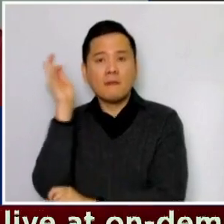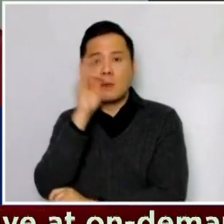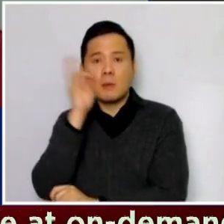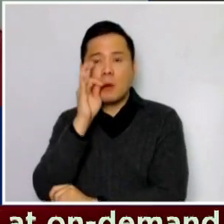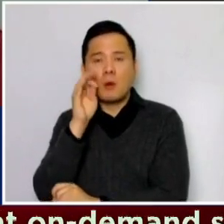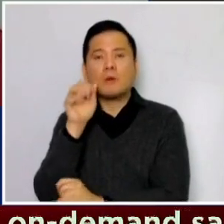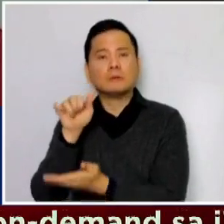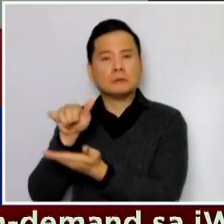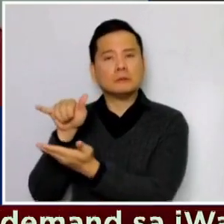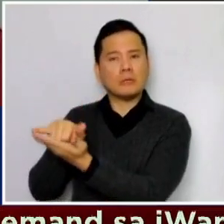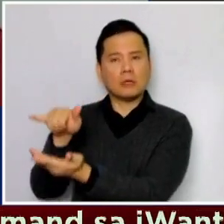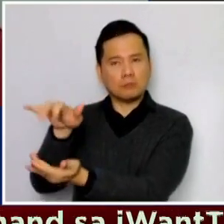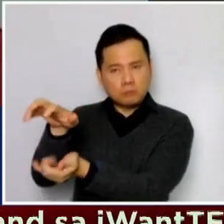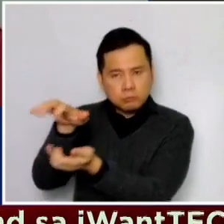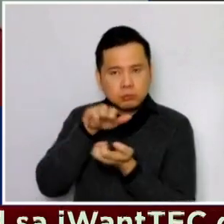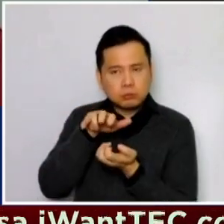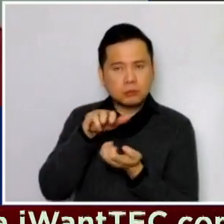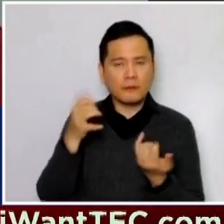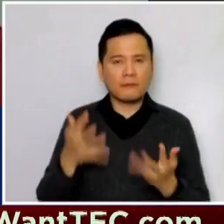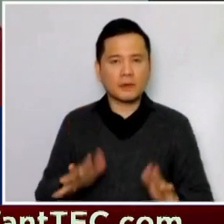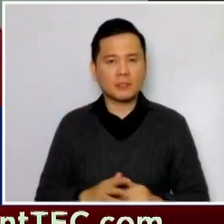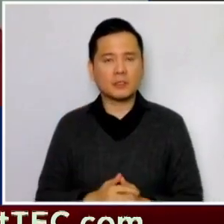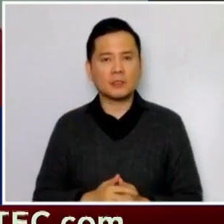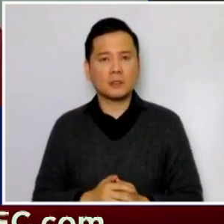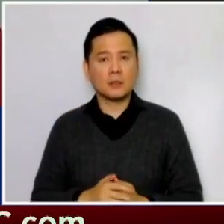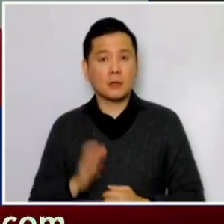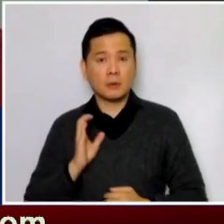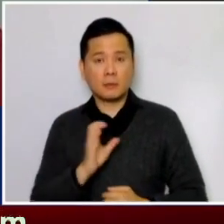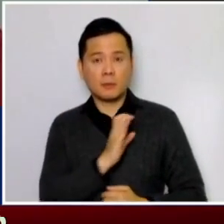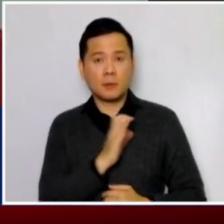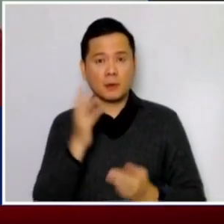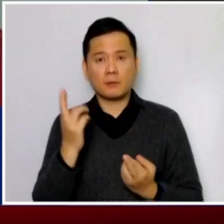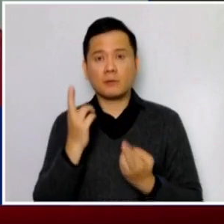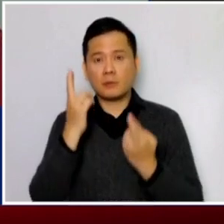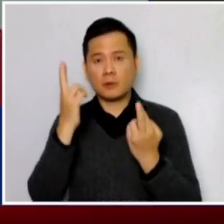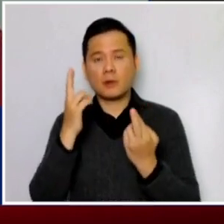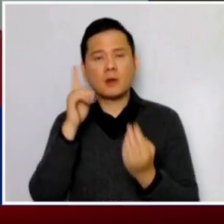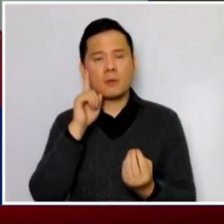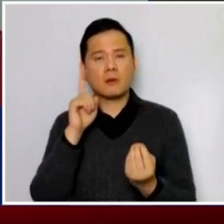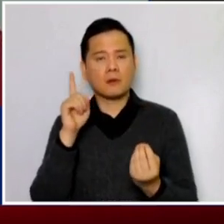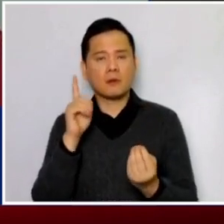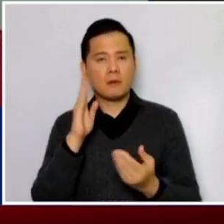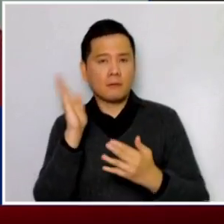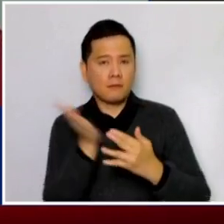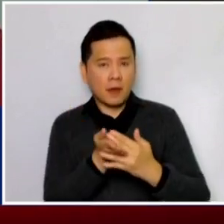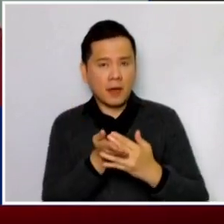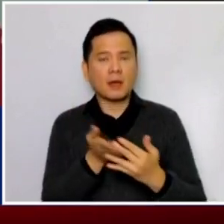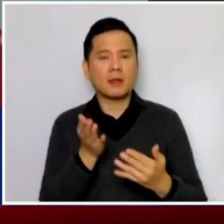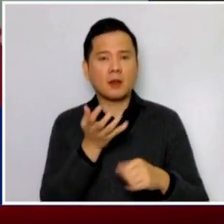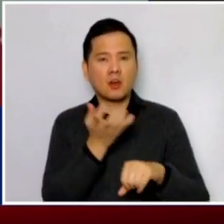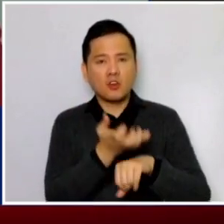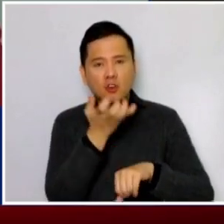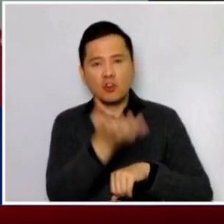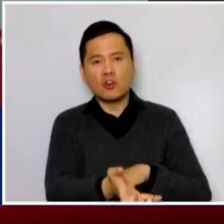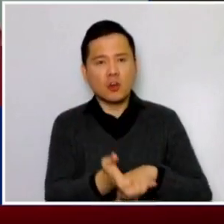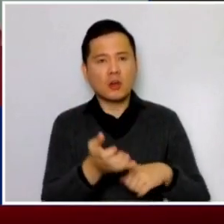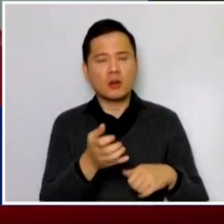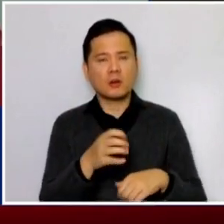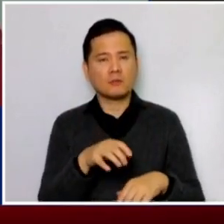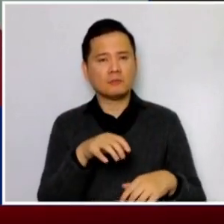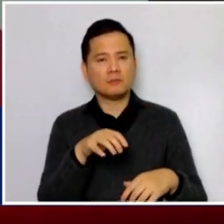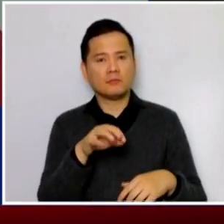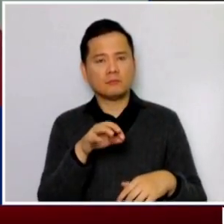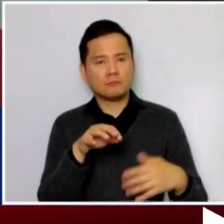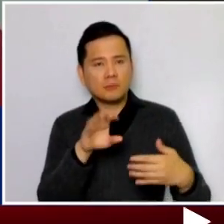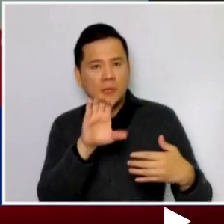From the foregoing, this committee recommends the filing of criminal charges for syndicated estafa against